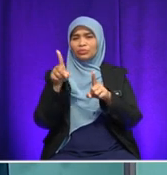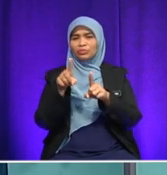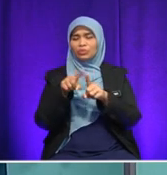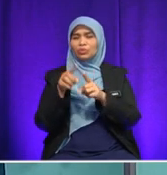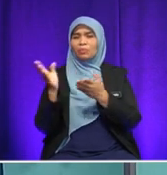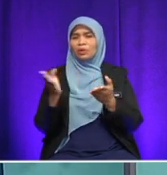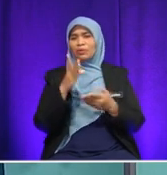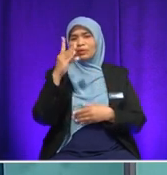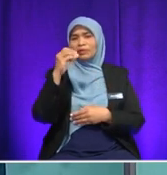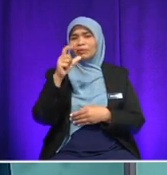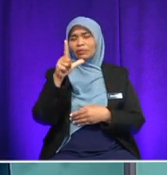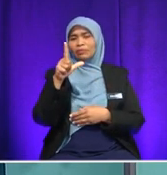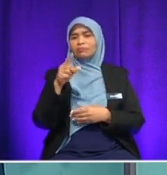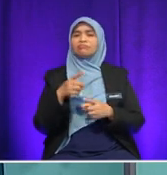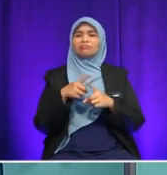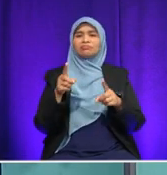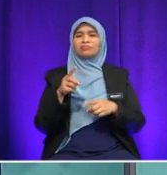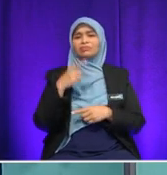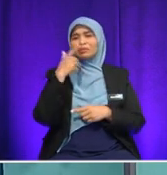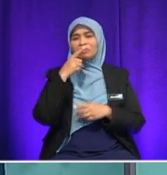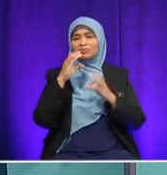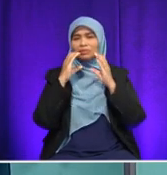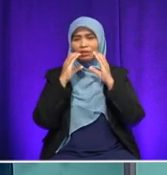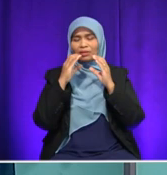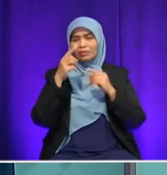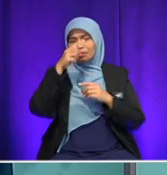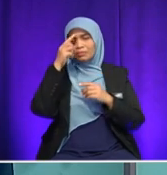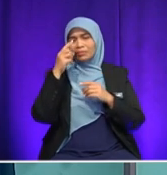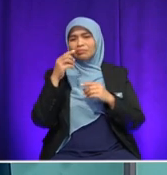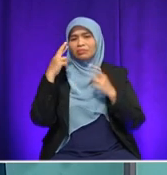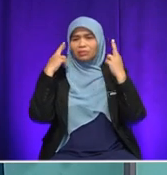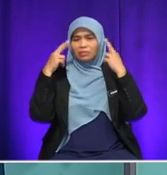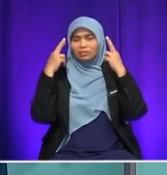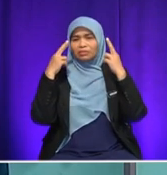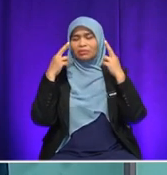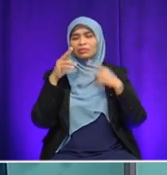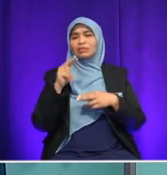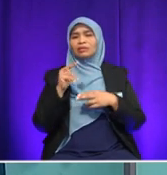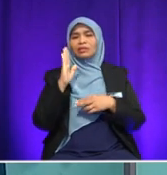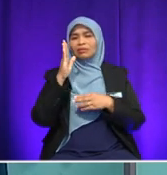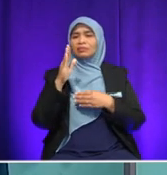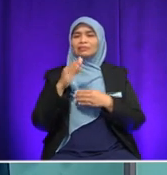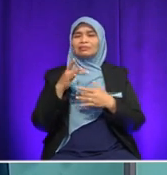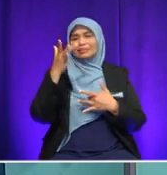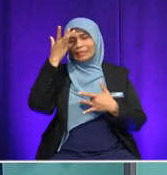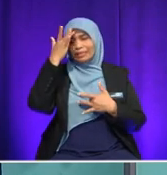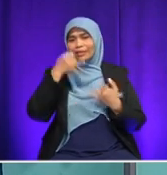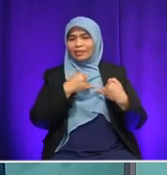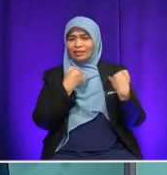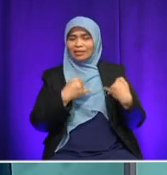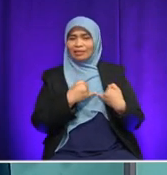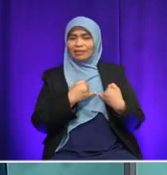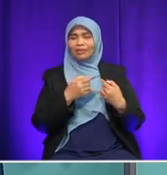bahan utama, tapi dia tak nak cakaplah. Ya, dia kata takut tindakan dia bila dia berterus terang tu akan melukakan hati Dol dan